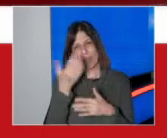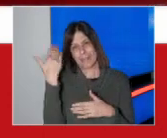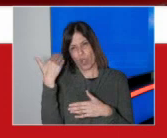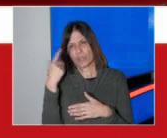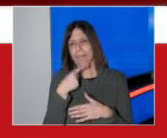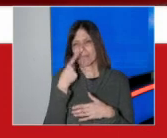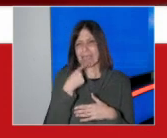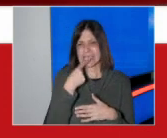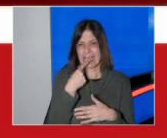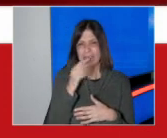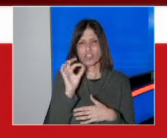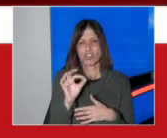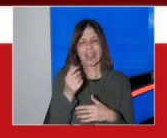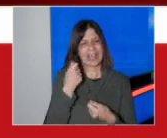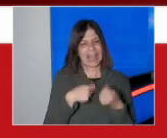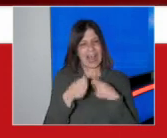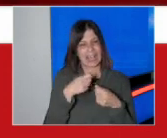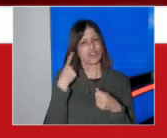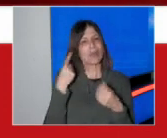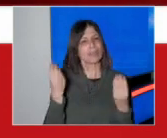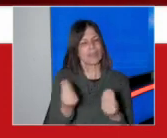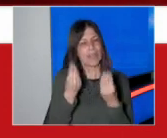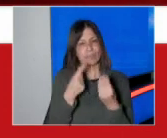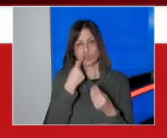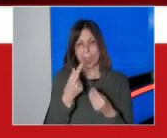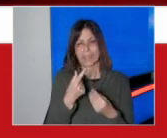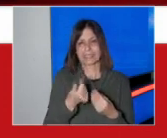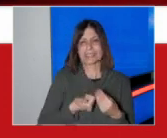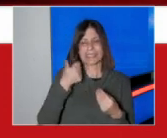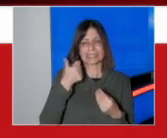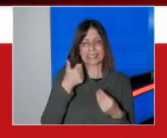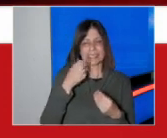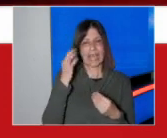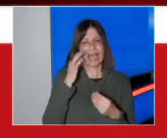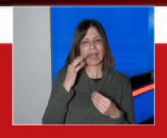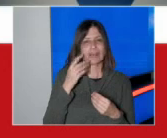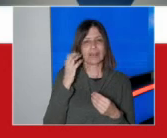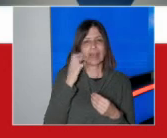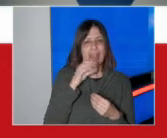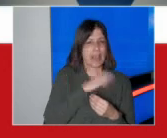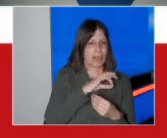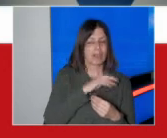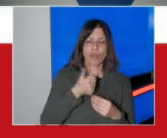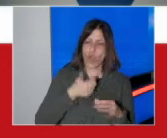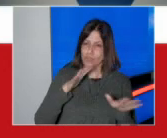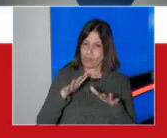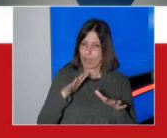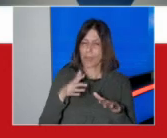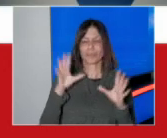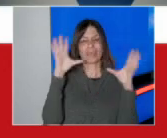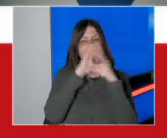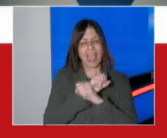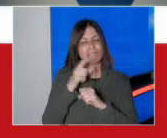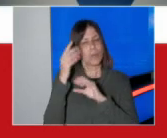ההצהרה, יותר נכון, ההצהרה הכלכלית. בואו נשמע את הדברים שאומר השר ליברמן וראש הממשלה. הנה. הערב אנחנו מודיעים